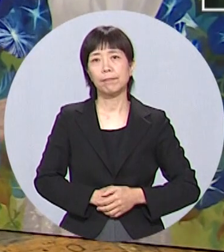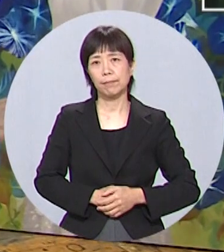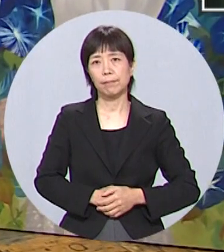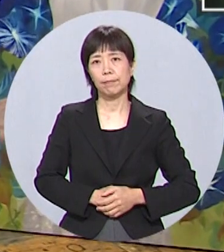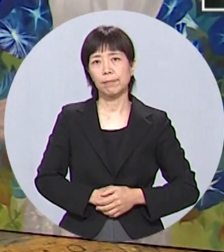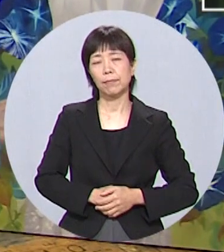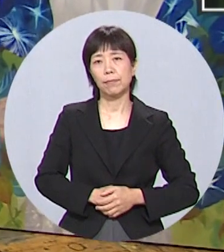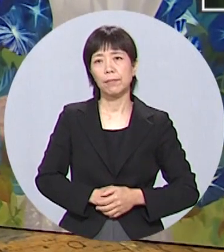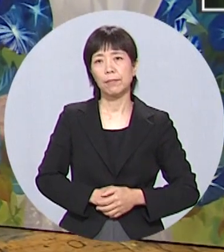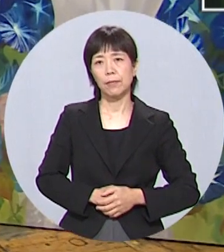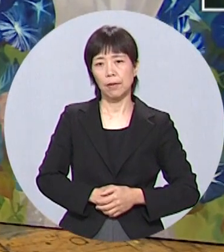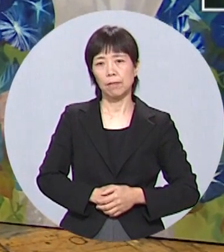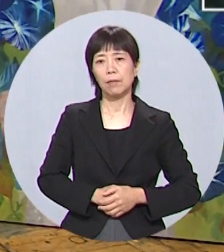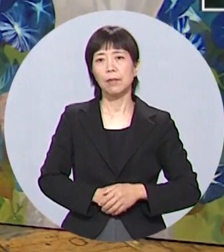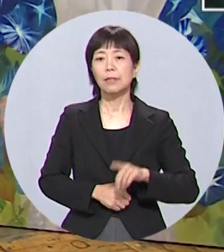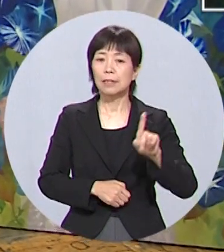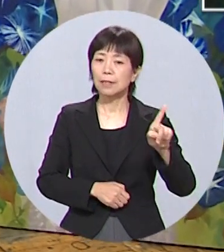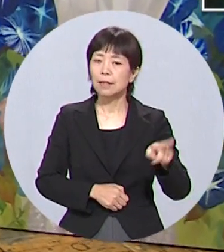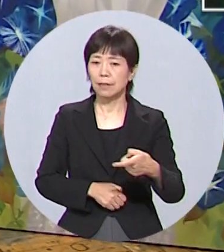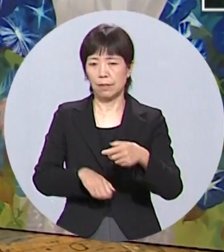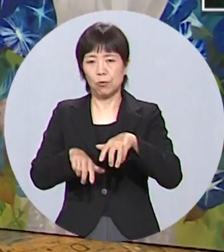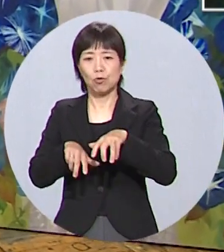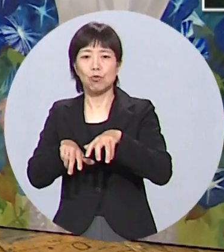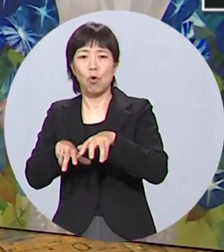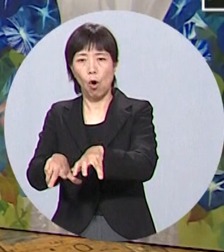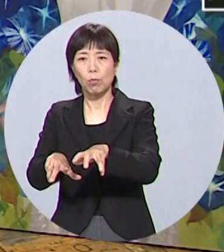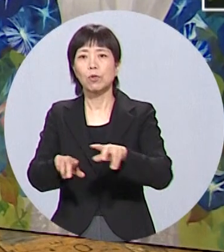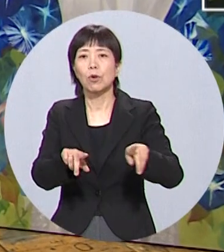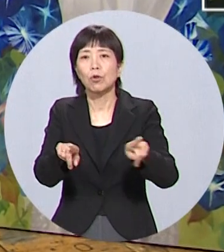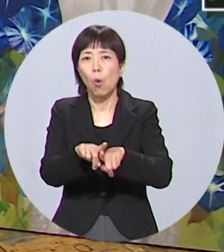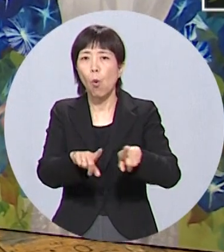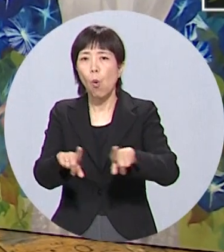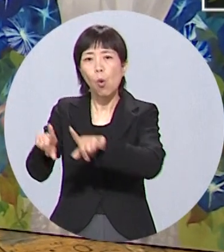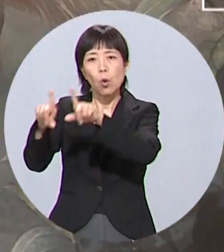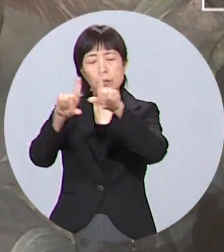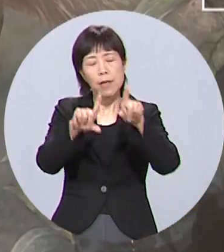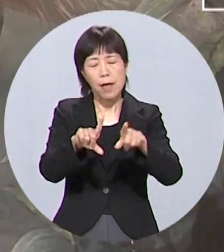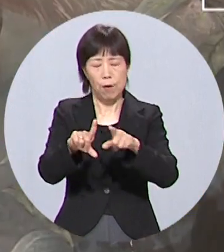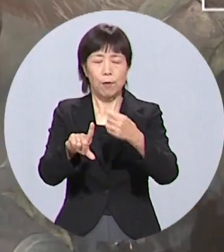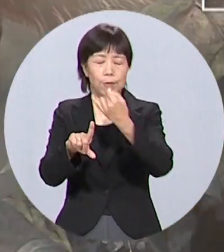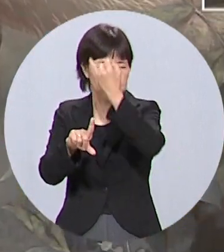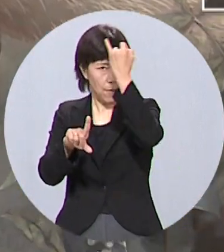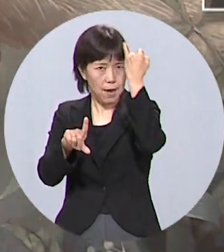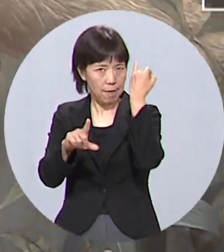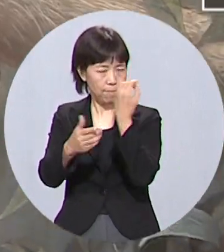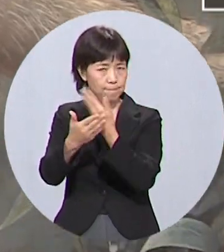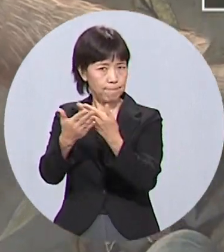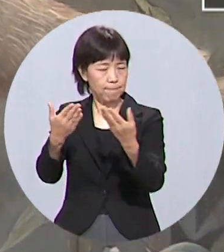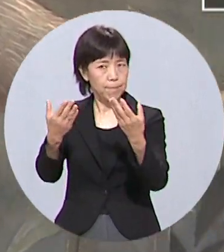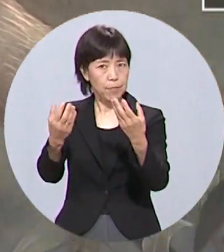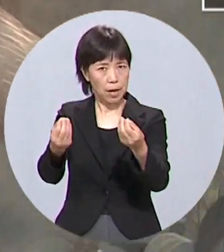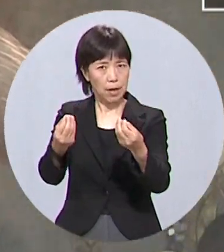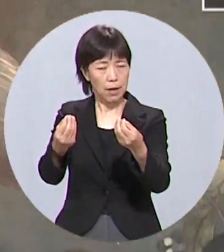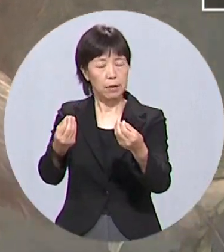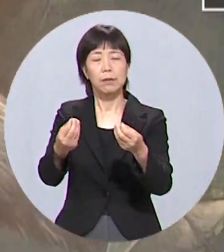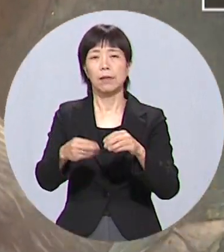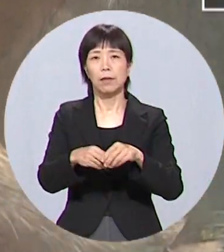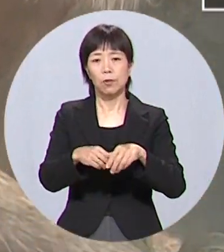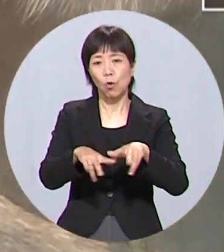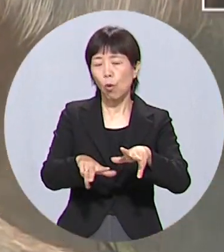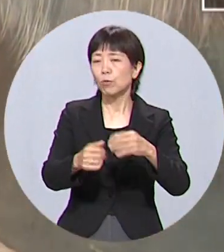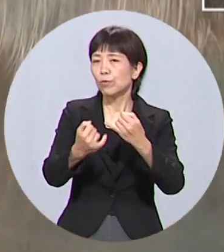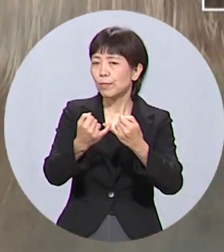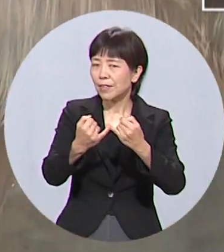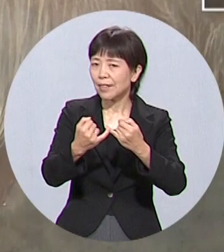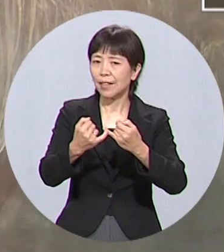自然と動物の共生をコンセプトにしています。その動物のように自由